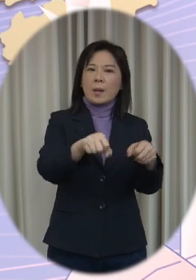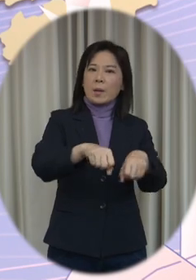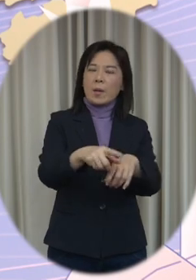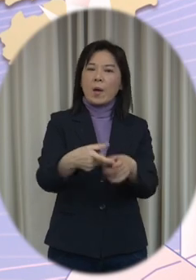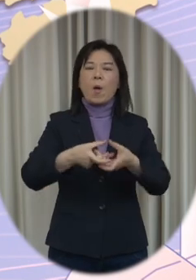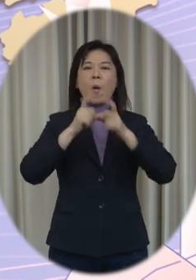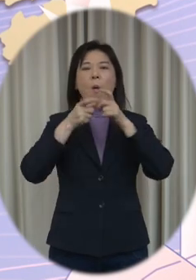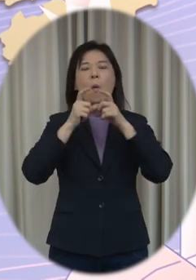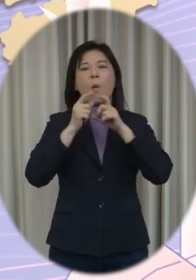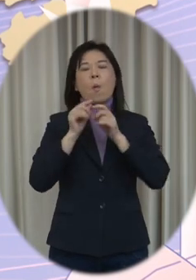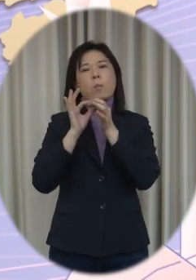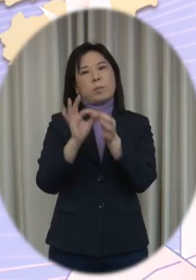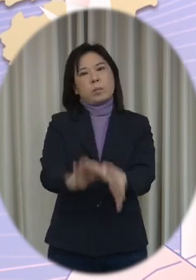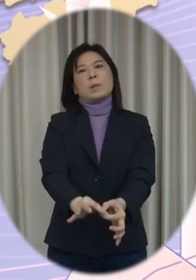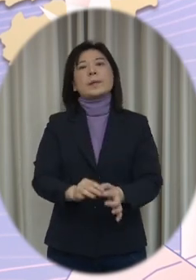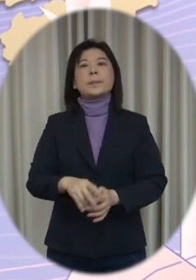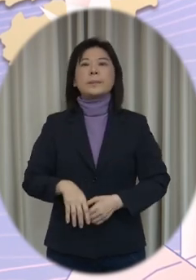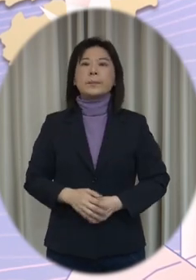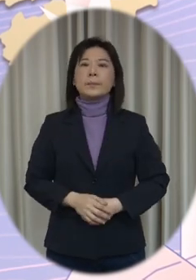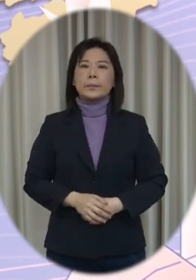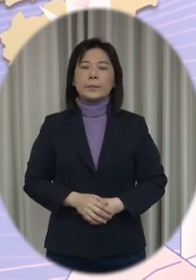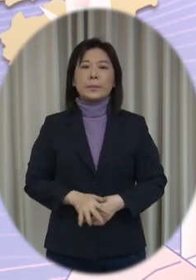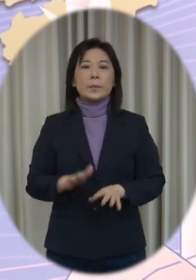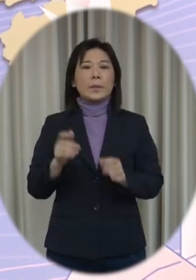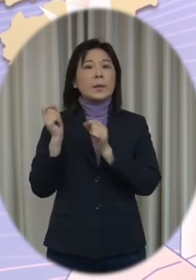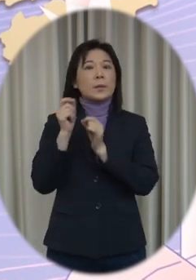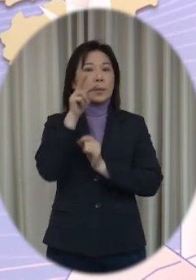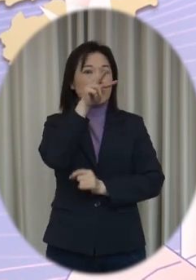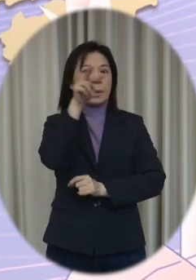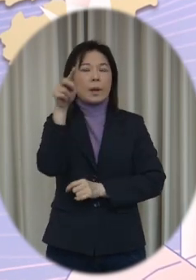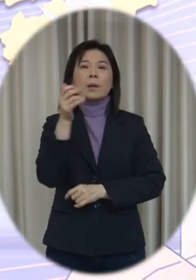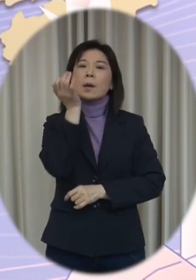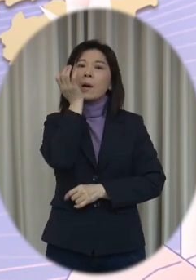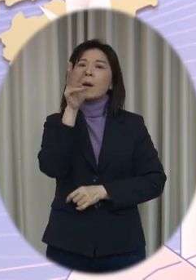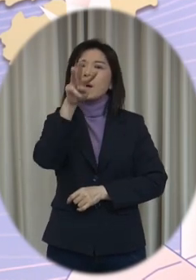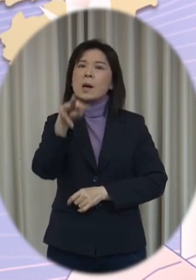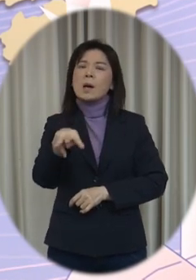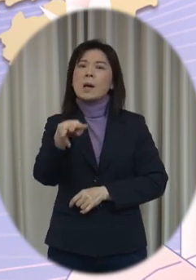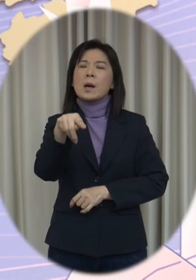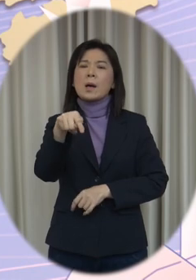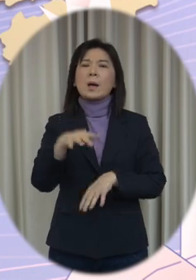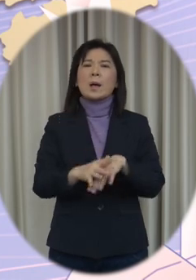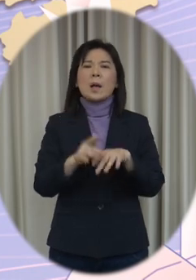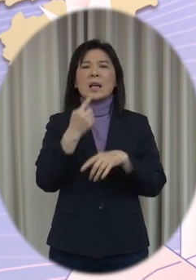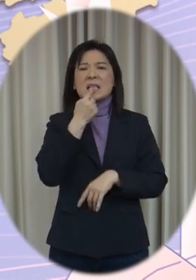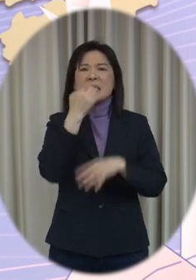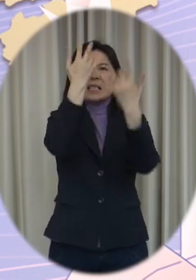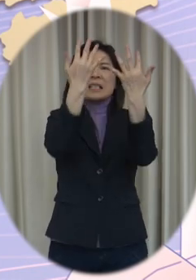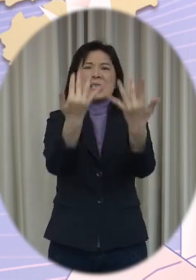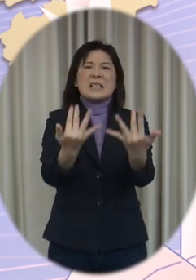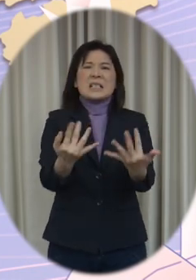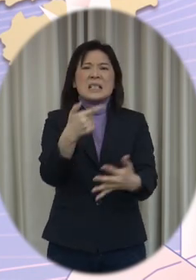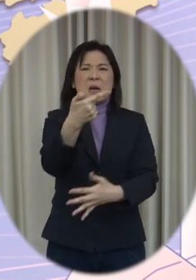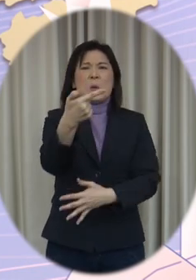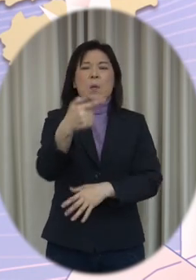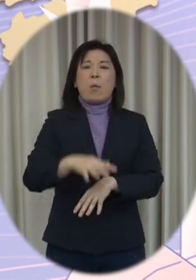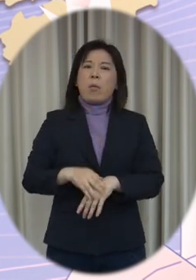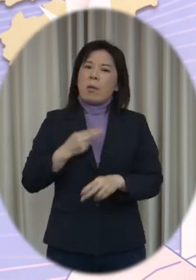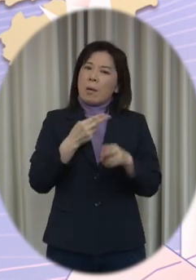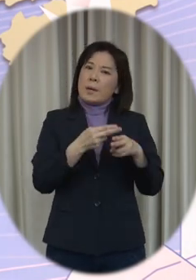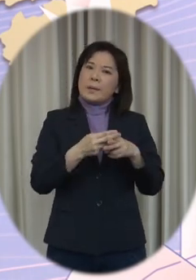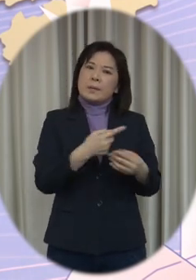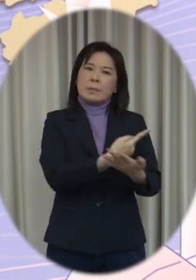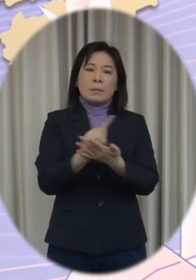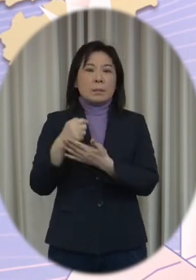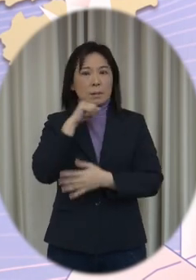当中。然而我们看到最近石川地区频降大雪，相信每一位台湾民众都跟